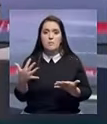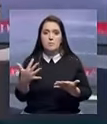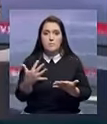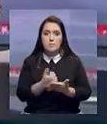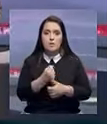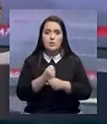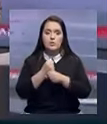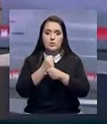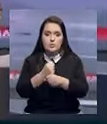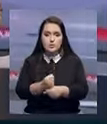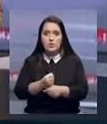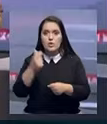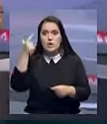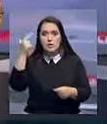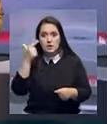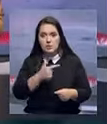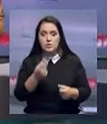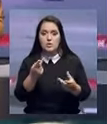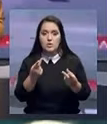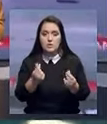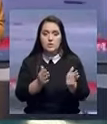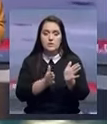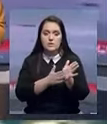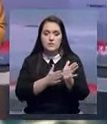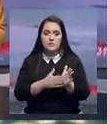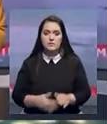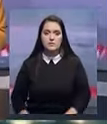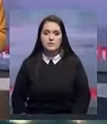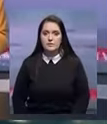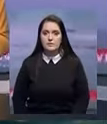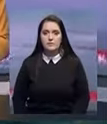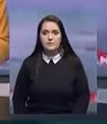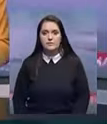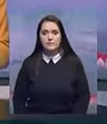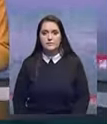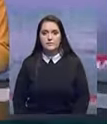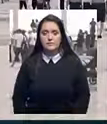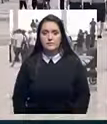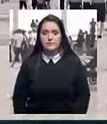человек. Победители получили не только кубки и грамоты, но и денежное вознаграждение.